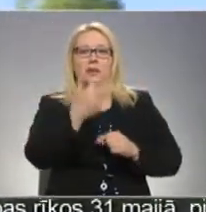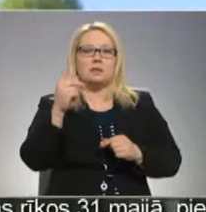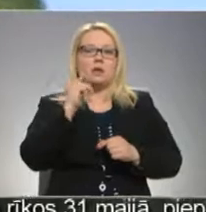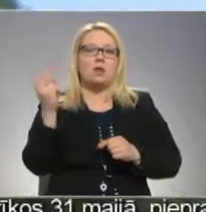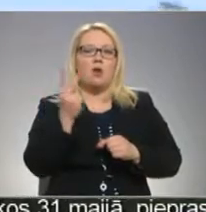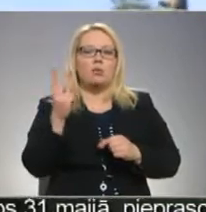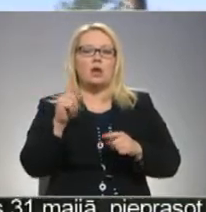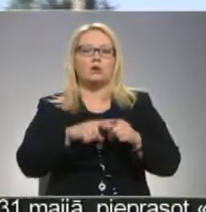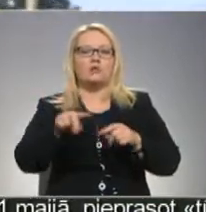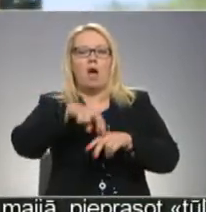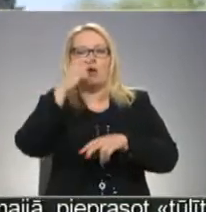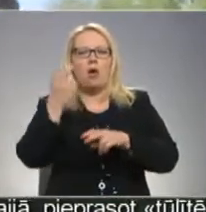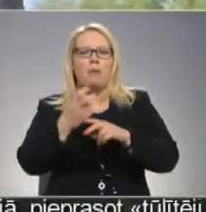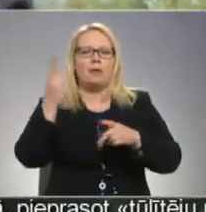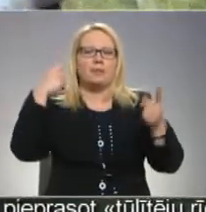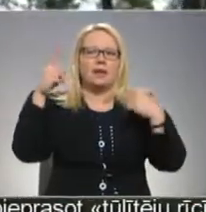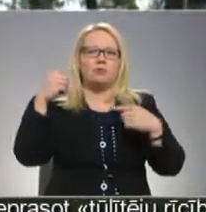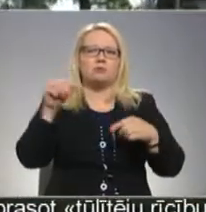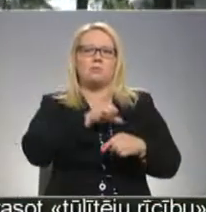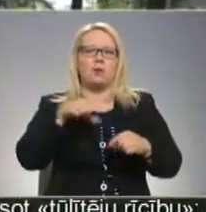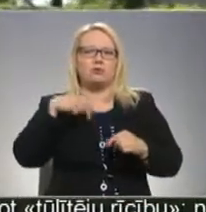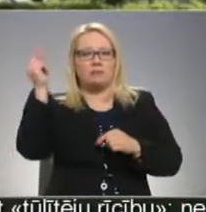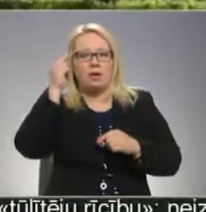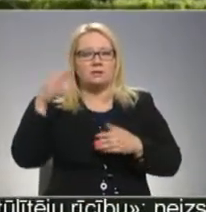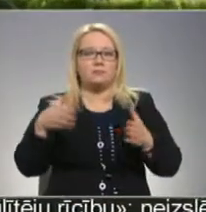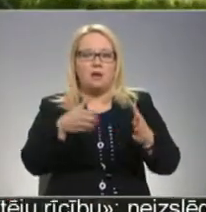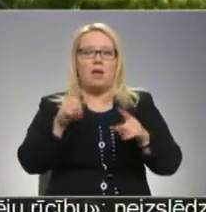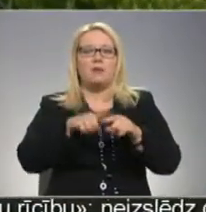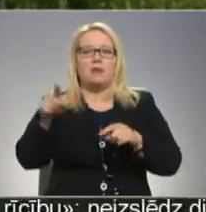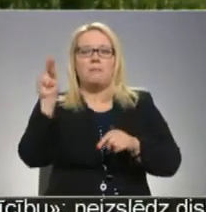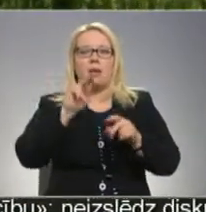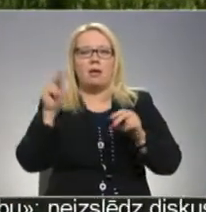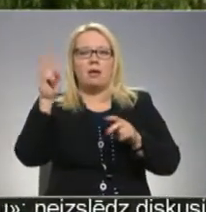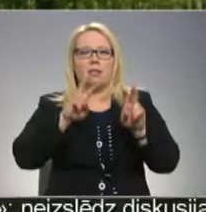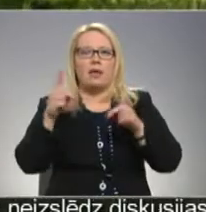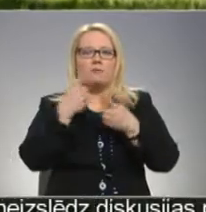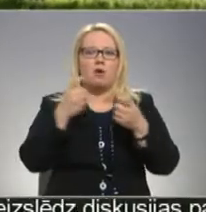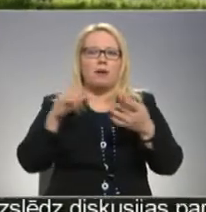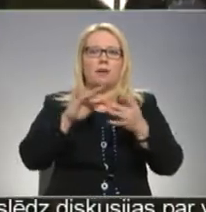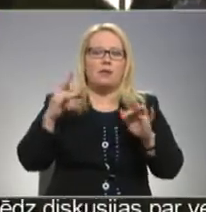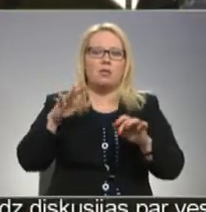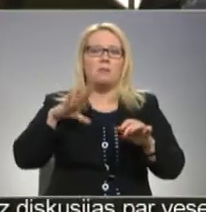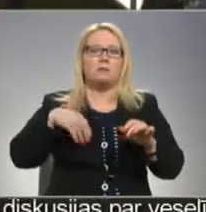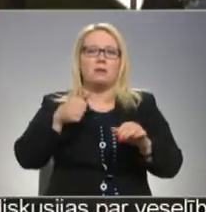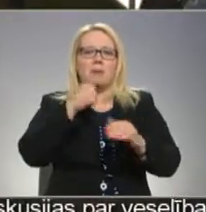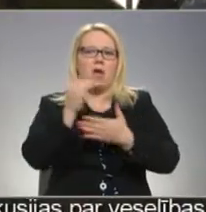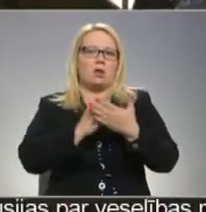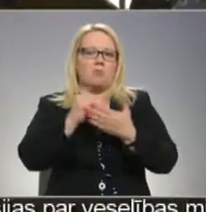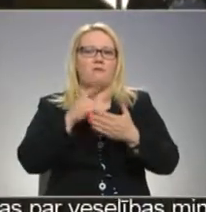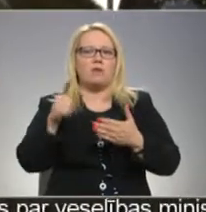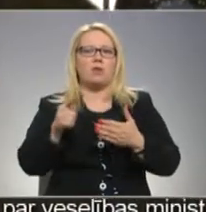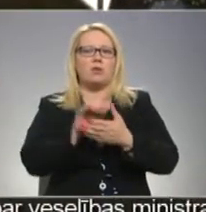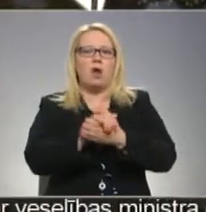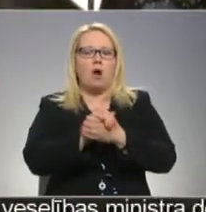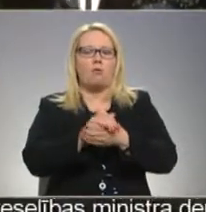jauniešu akrobātiskos trikus apgūst pašmācībā, meklējot informāciju internetā un mēģinot pēc tam atkārtot. Viņu draugu ekstrēmo hobiju